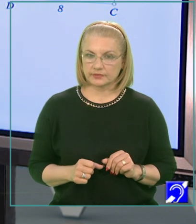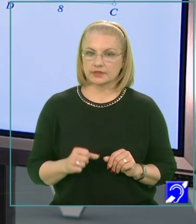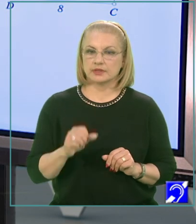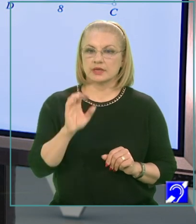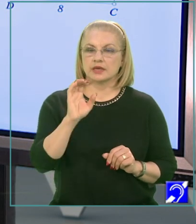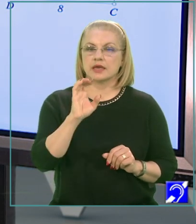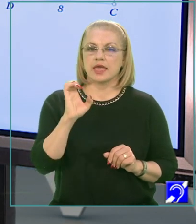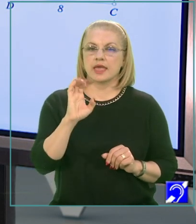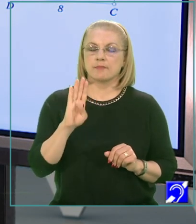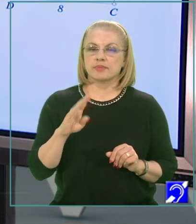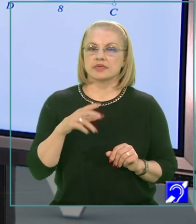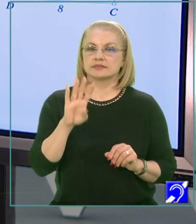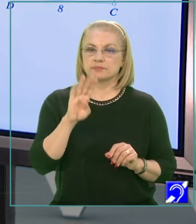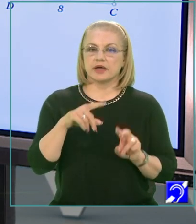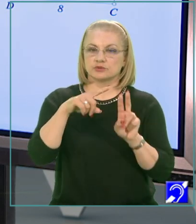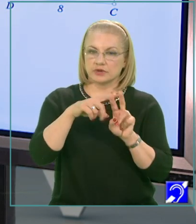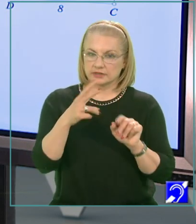EB e 4 radical din 2.